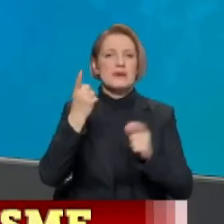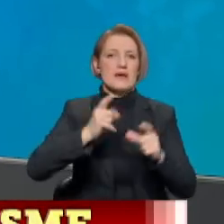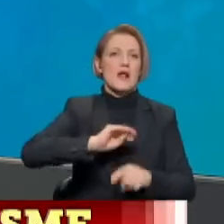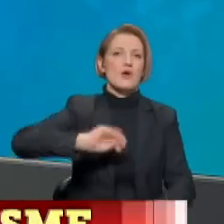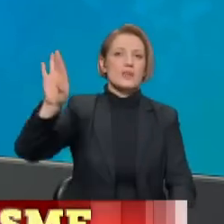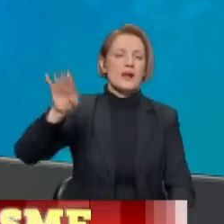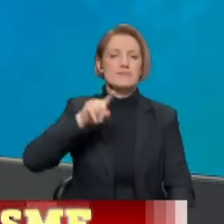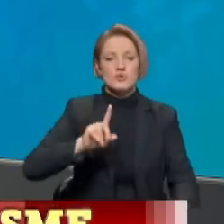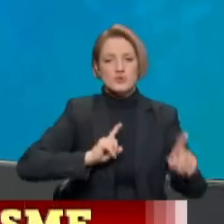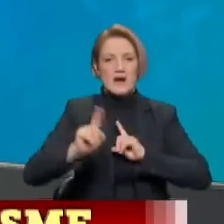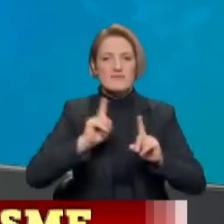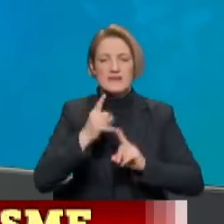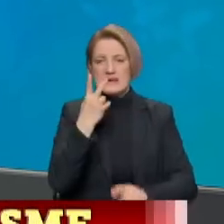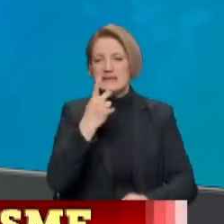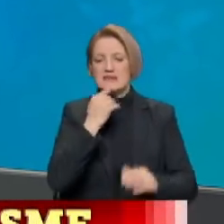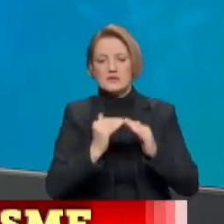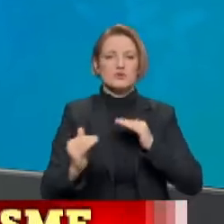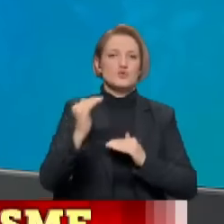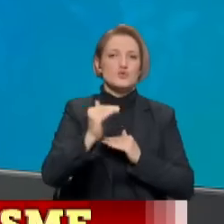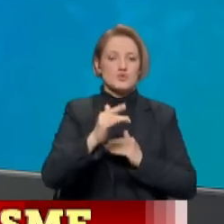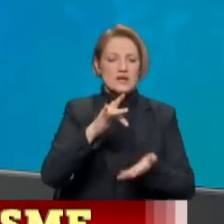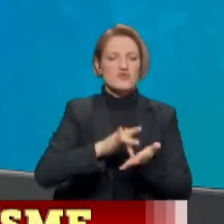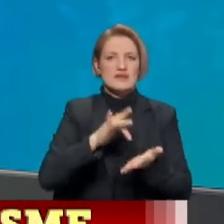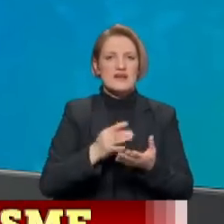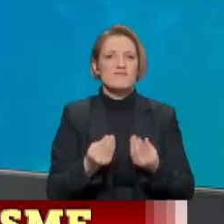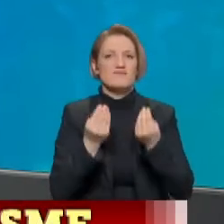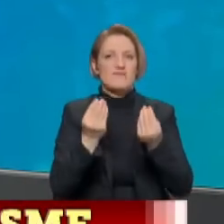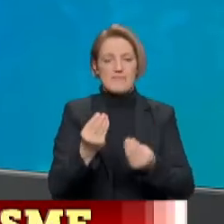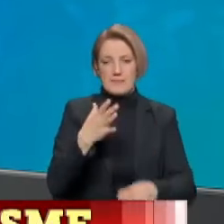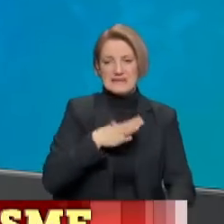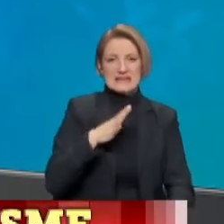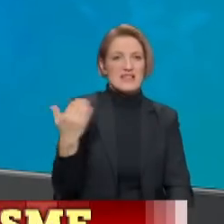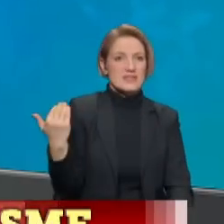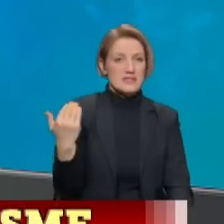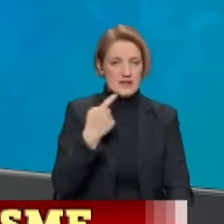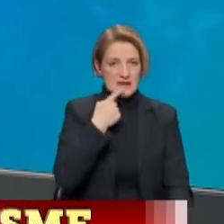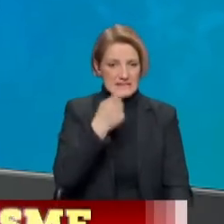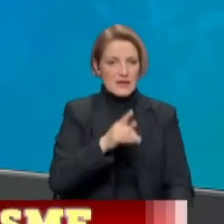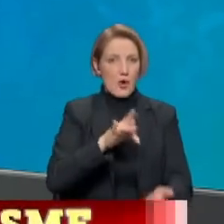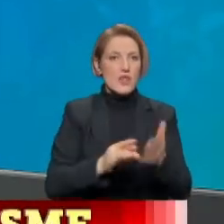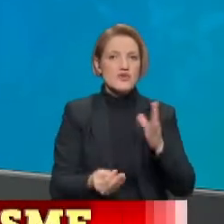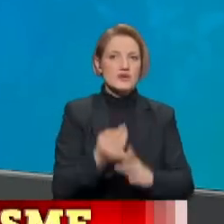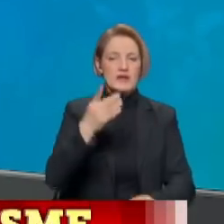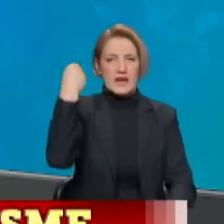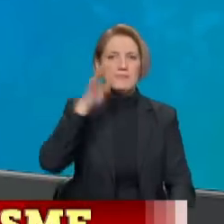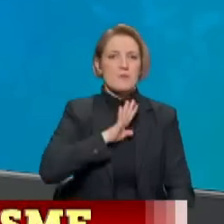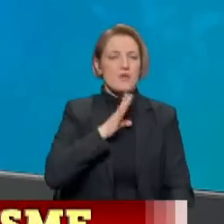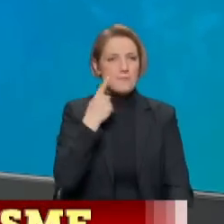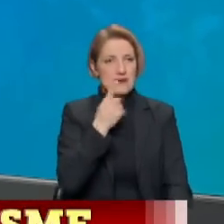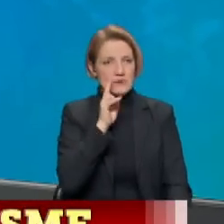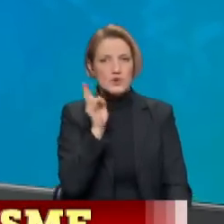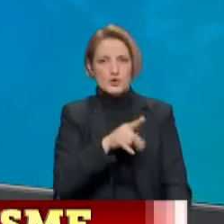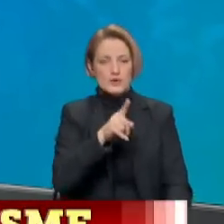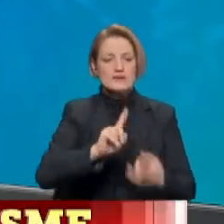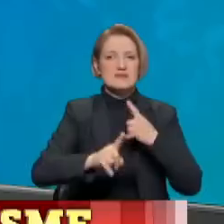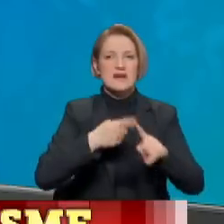gönderildi. Ve bu davada 2 yılın üzerinde ceza vermem istendi iddiasını ortaya attı. Ekrem İmamoğlu, bakın gördünüz